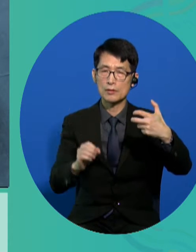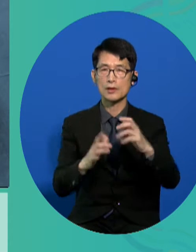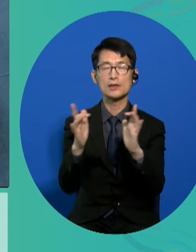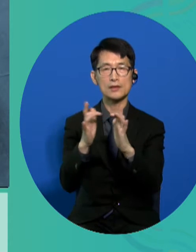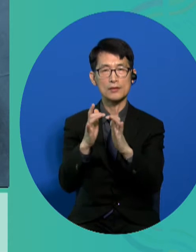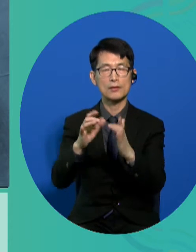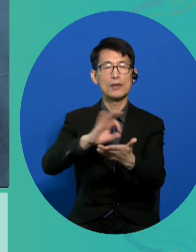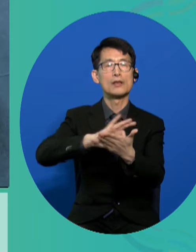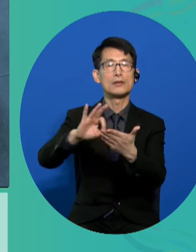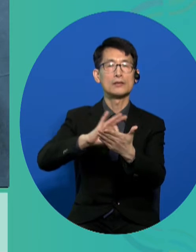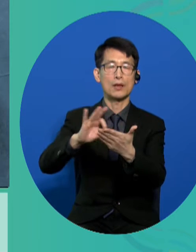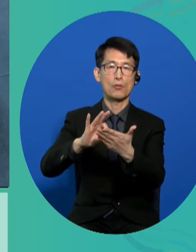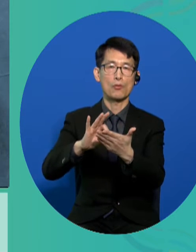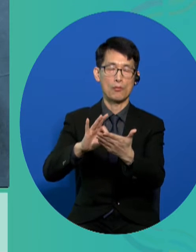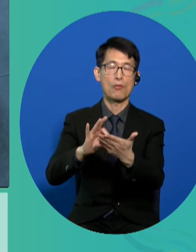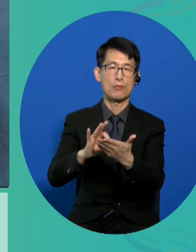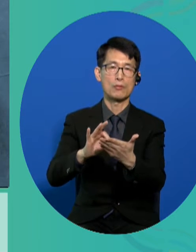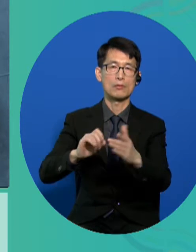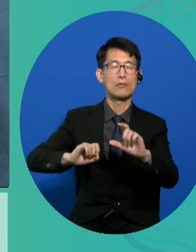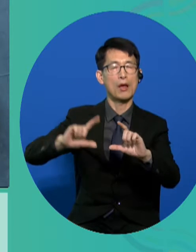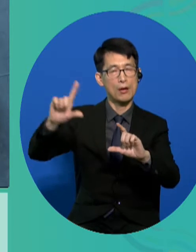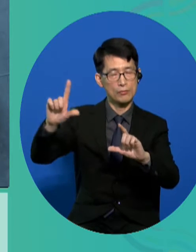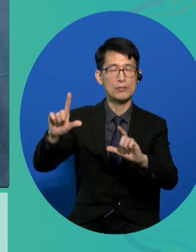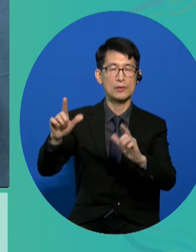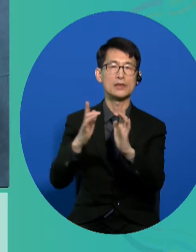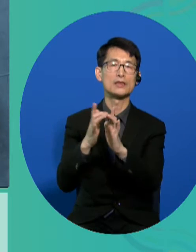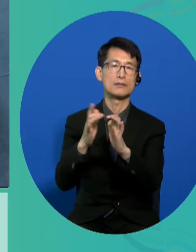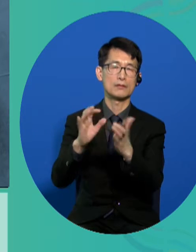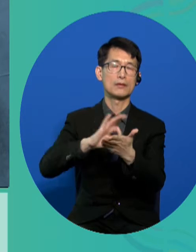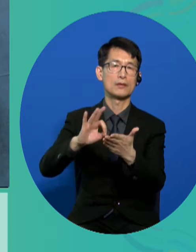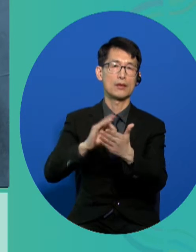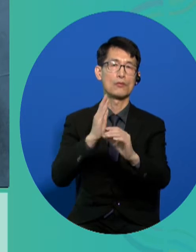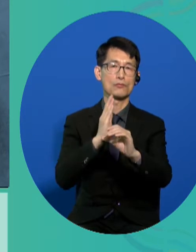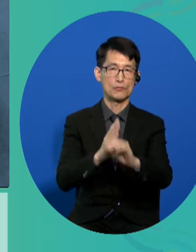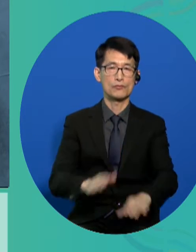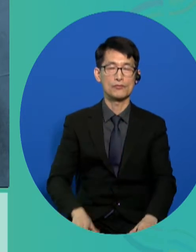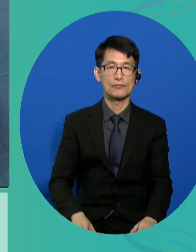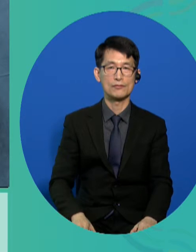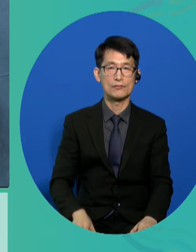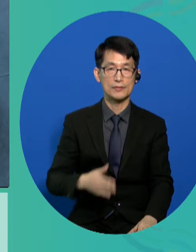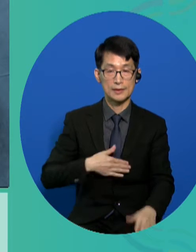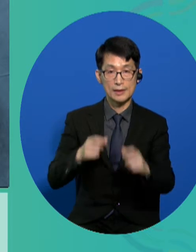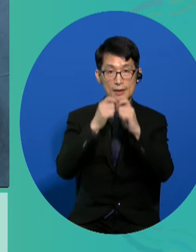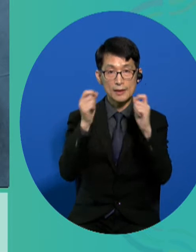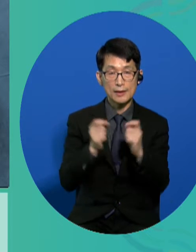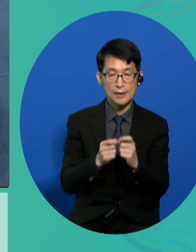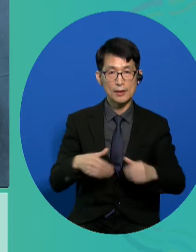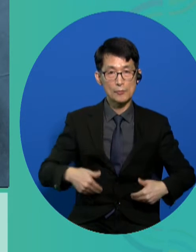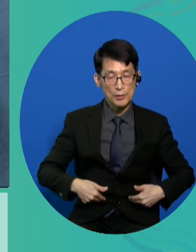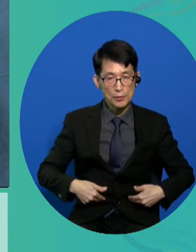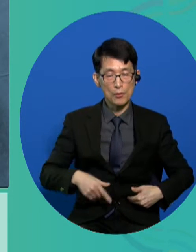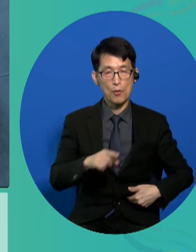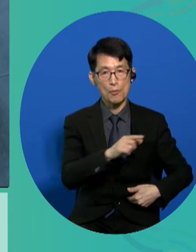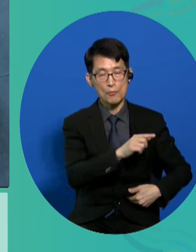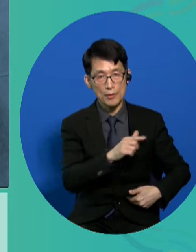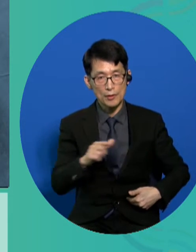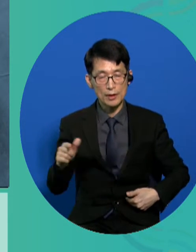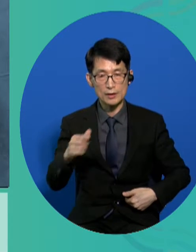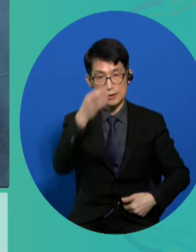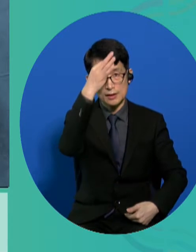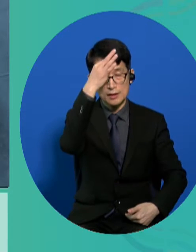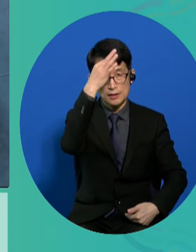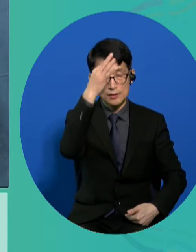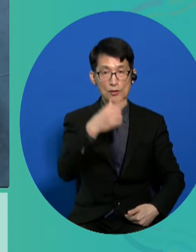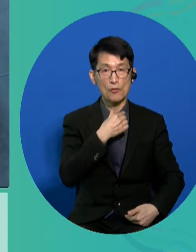인터넷을 사용한다고 합니다. 우리는 이제 자신의 개인적 필요와 선호도 및 능력에 맞는 디지털 기술을